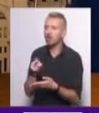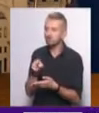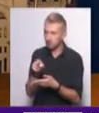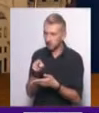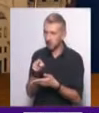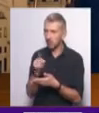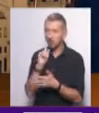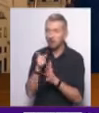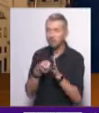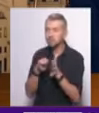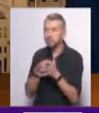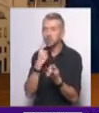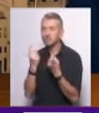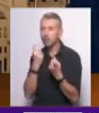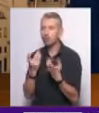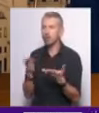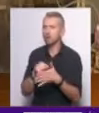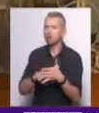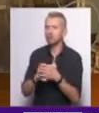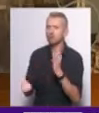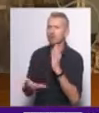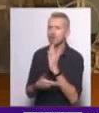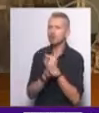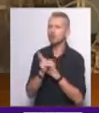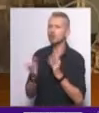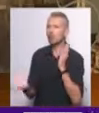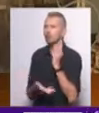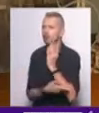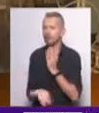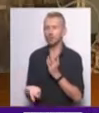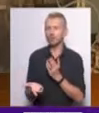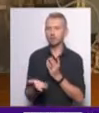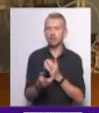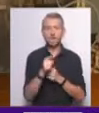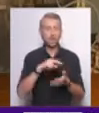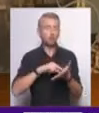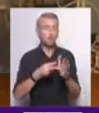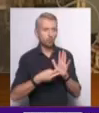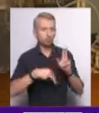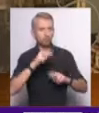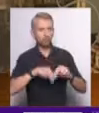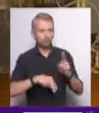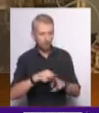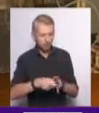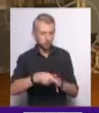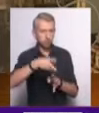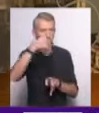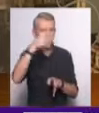Ви виясняли інформацію справді того, яка причина вирубки? Хто ці люди? Планують будувати